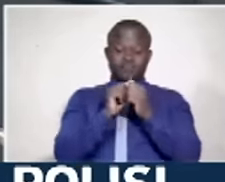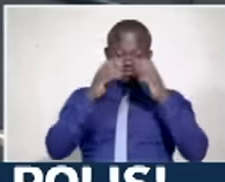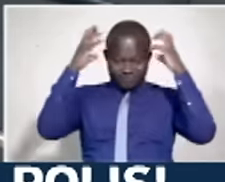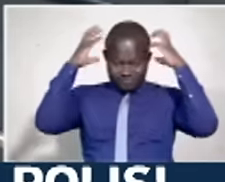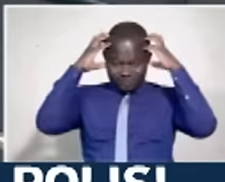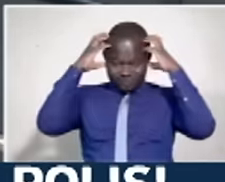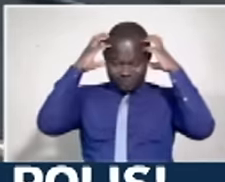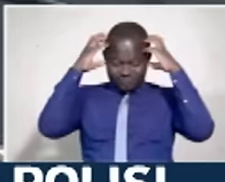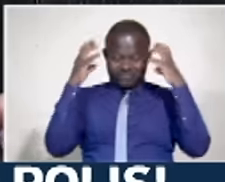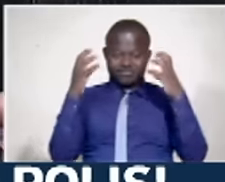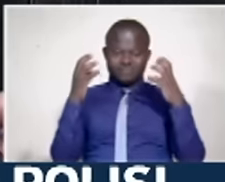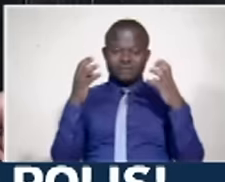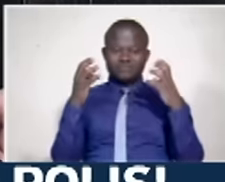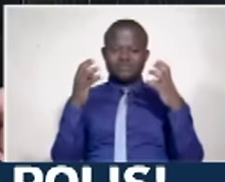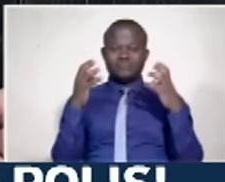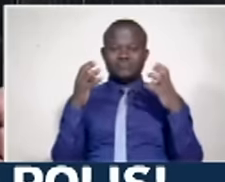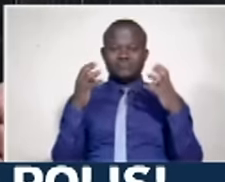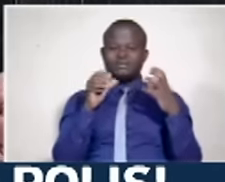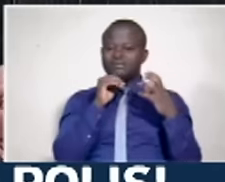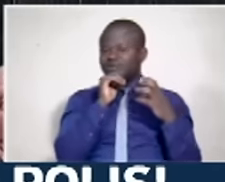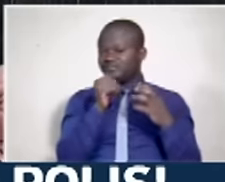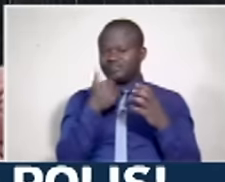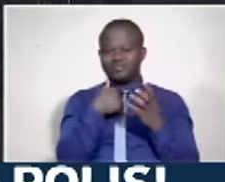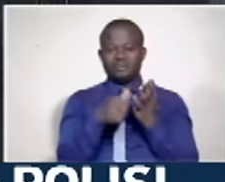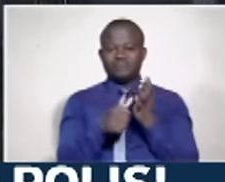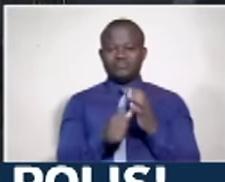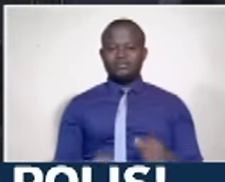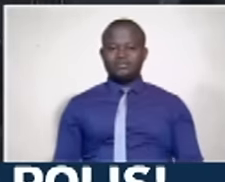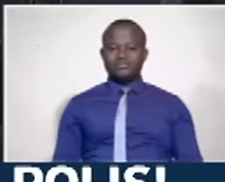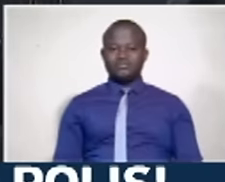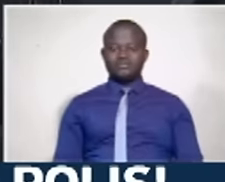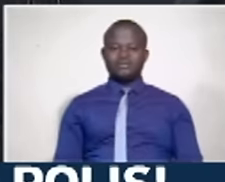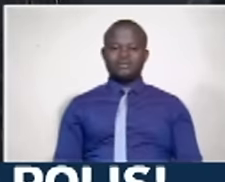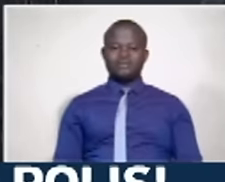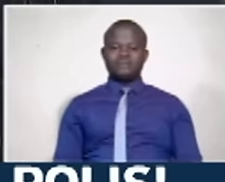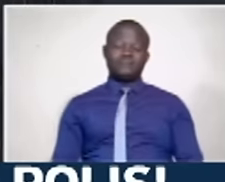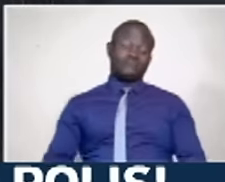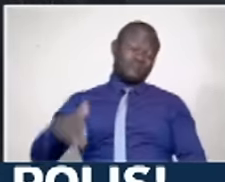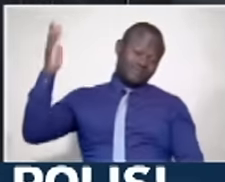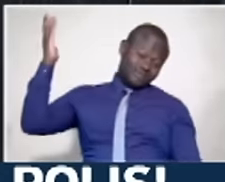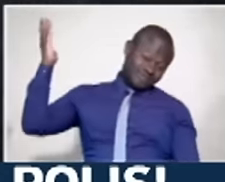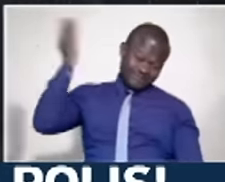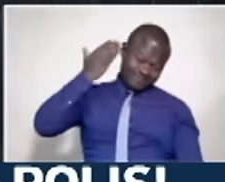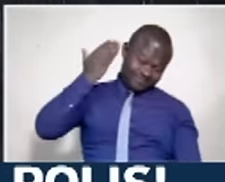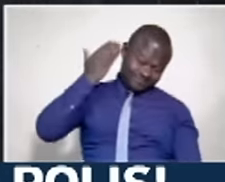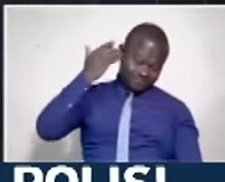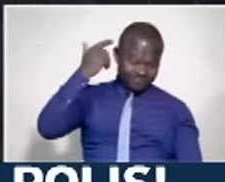mutwe ahandi numva mfite ikibazo. Nje yanemye mu mutwe